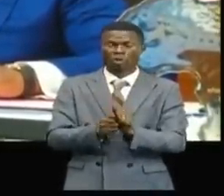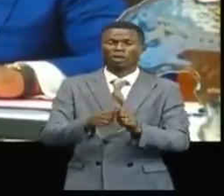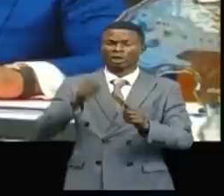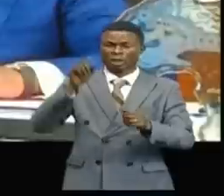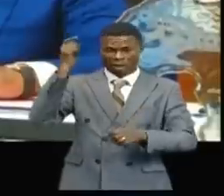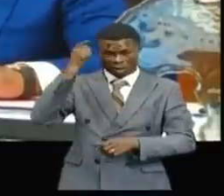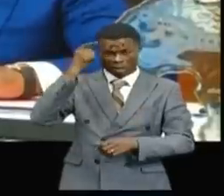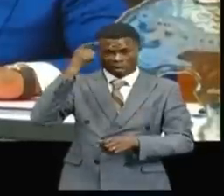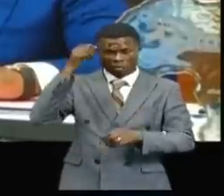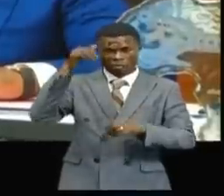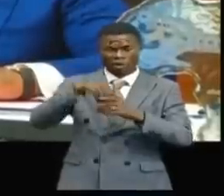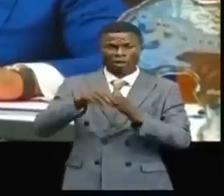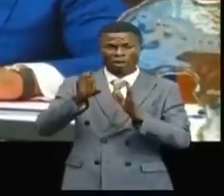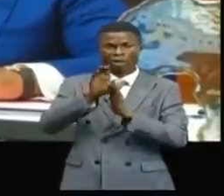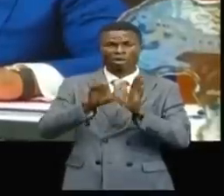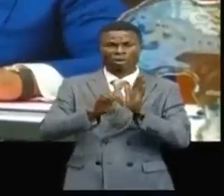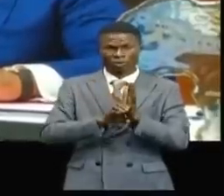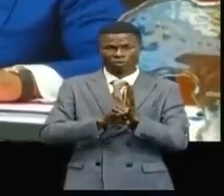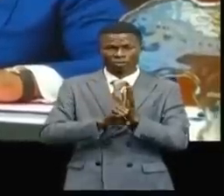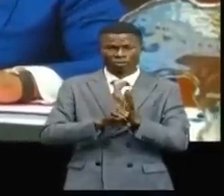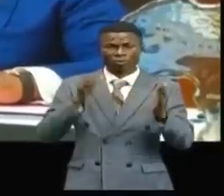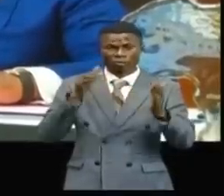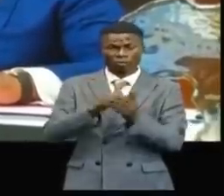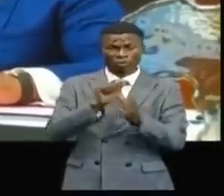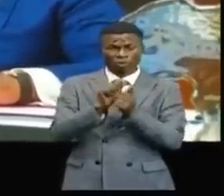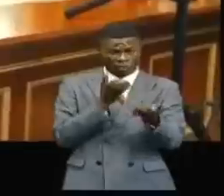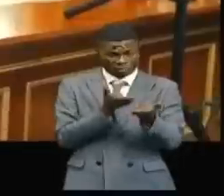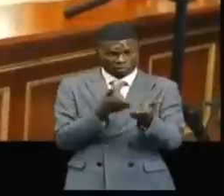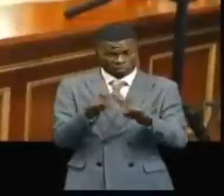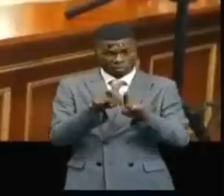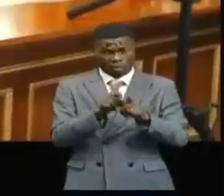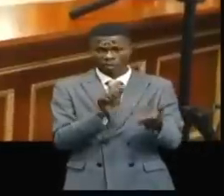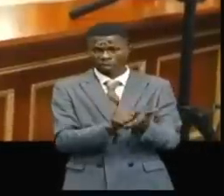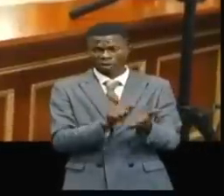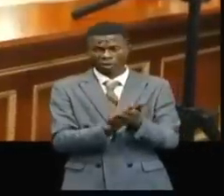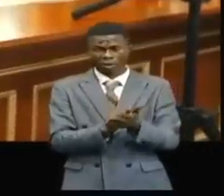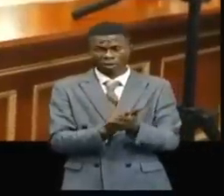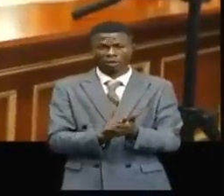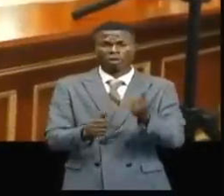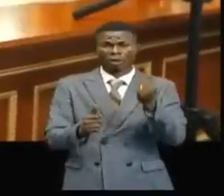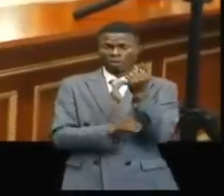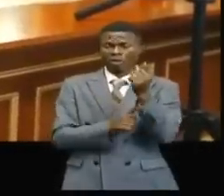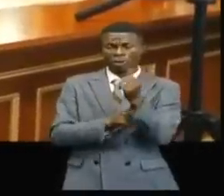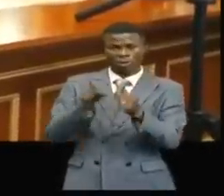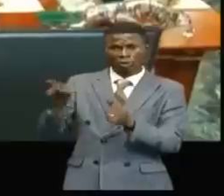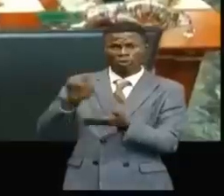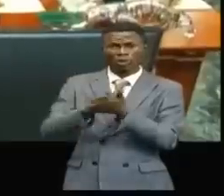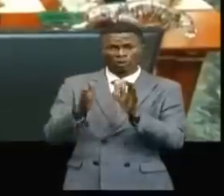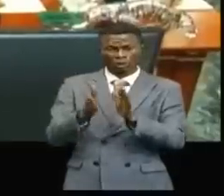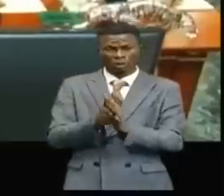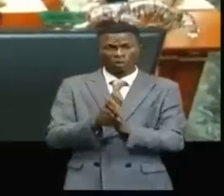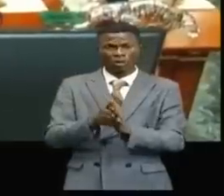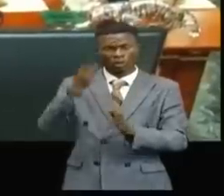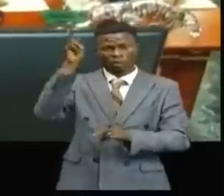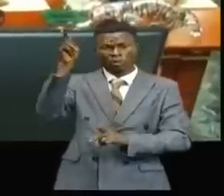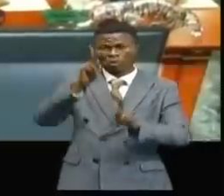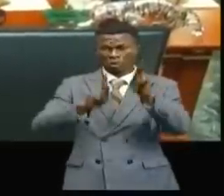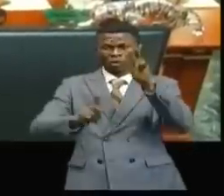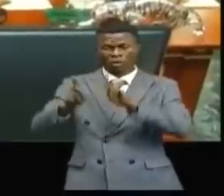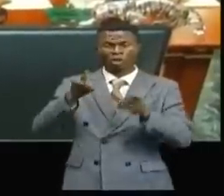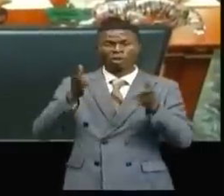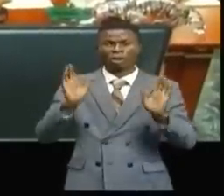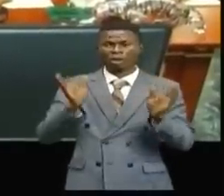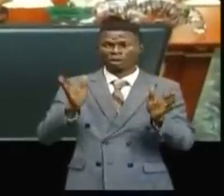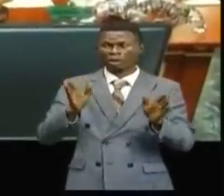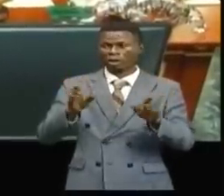prérogatives constitutionnelles, car face à une telle situation, c'est lui qui devient, pour la population en danger